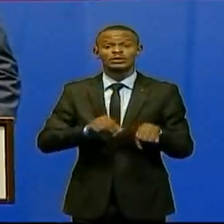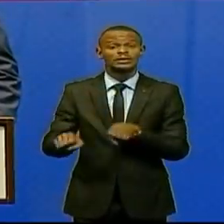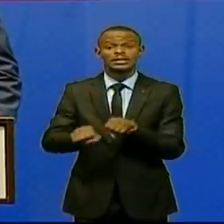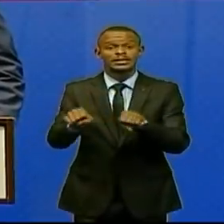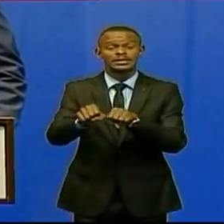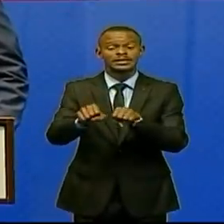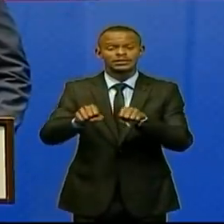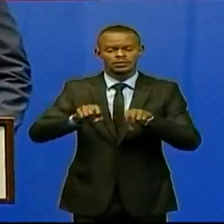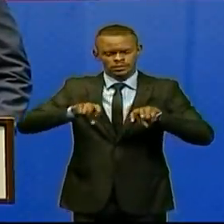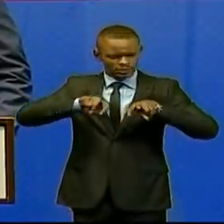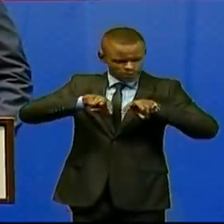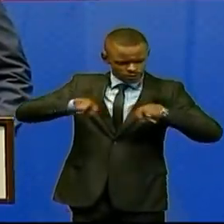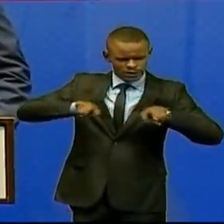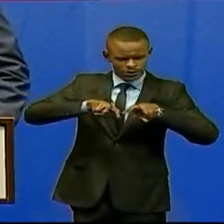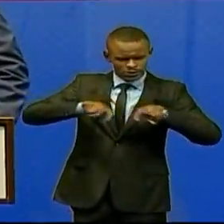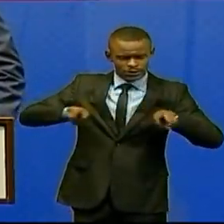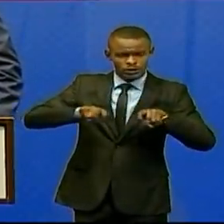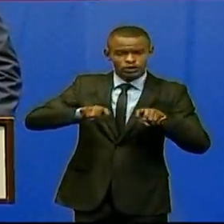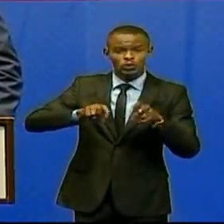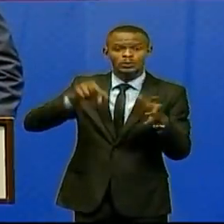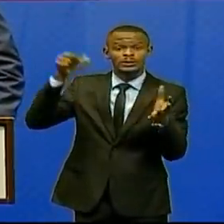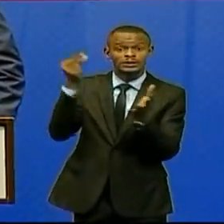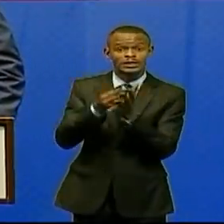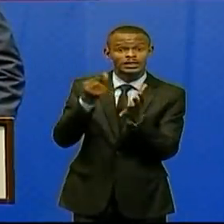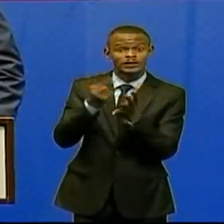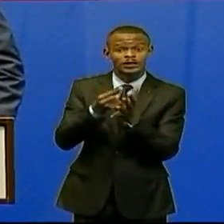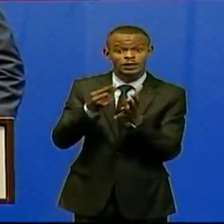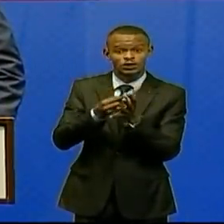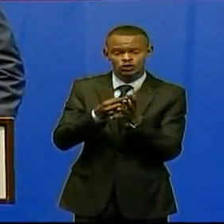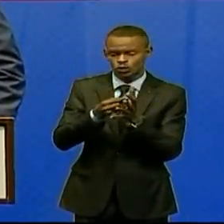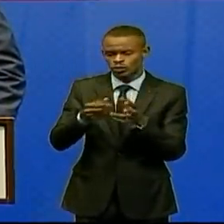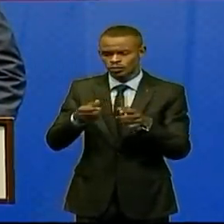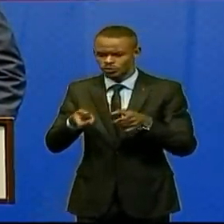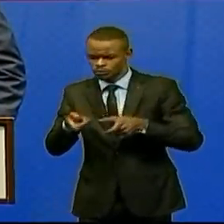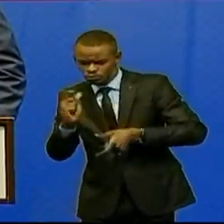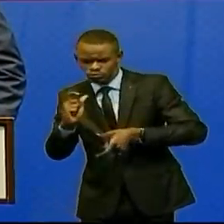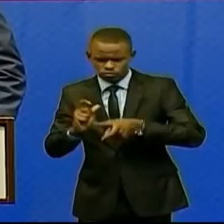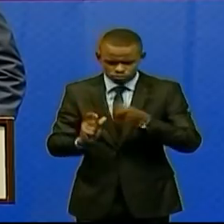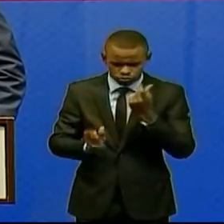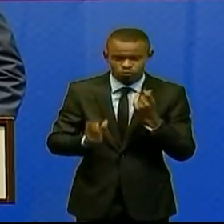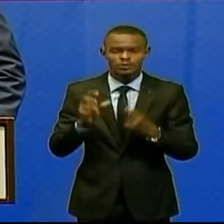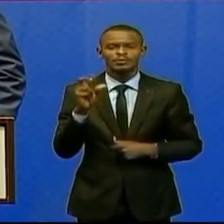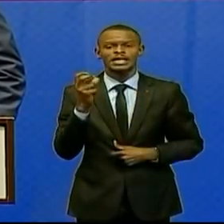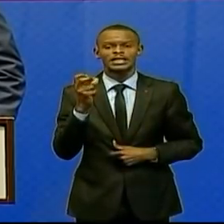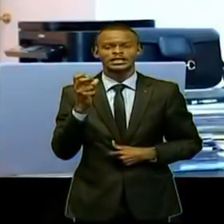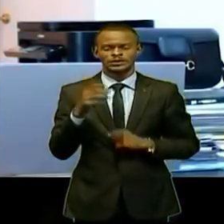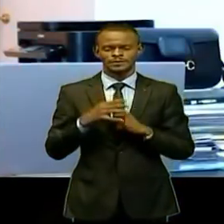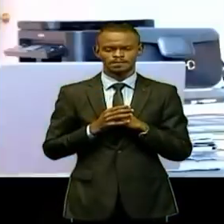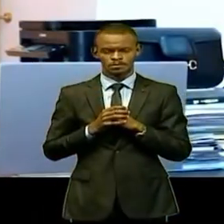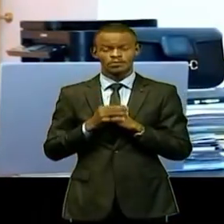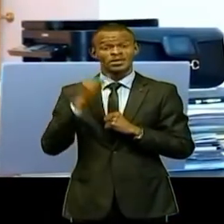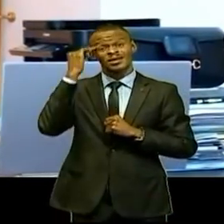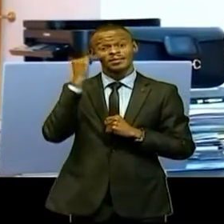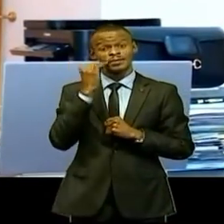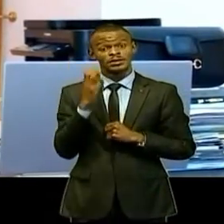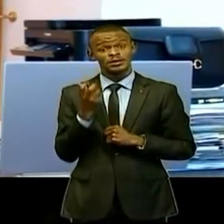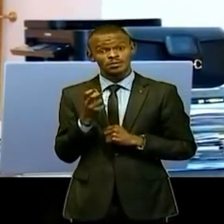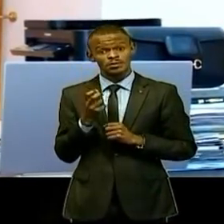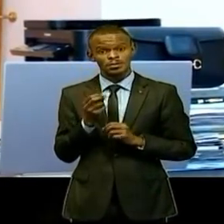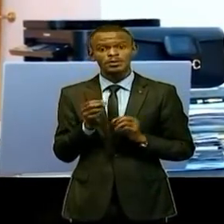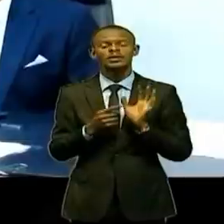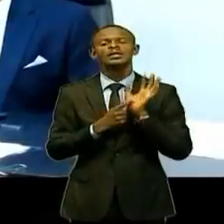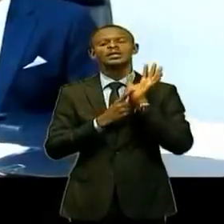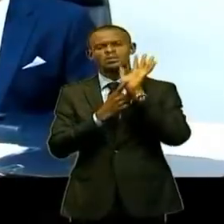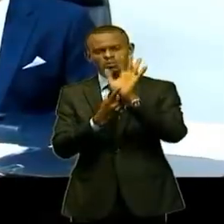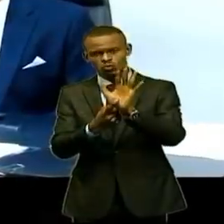et de certification des ressources minérales, la ministre des Mines a dévoilé au Conseil le contenu du